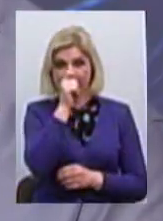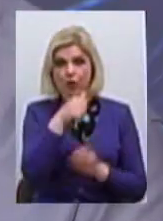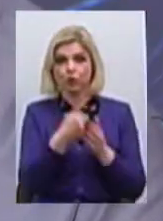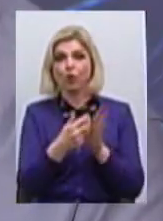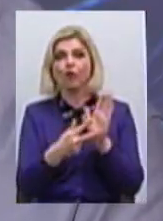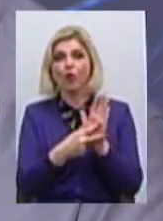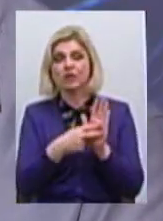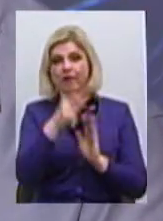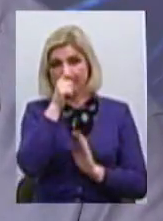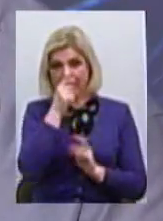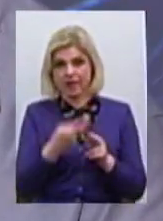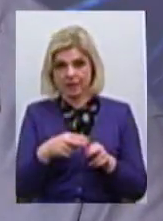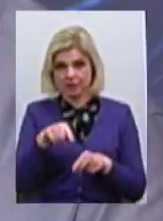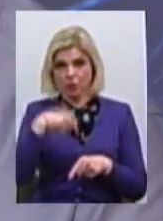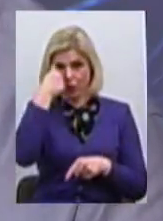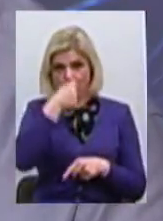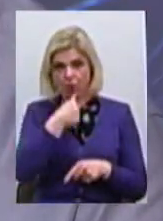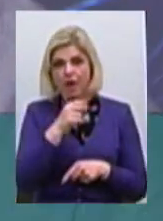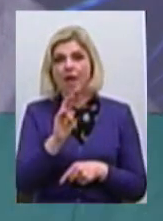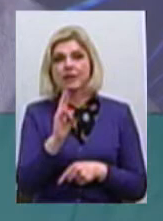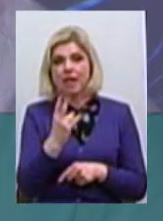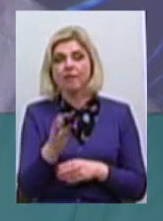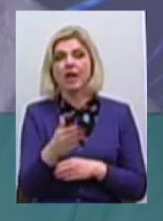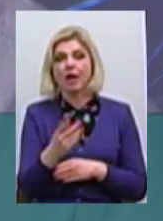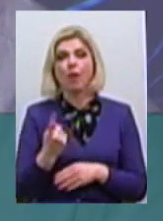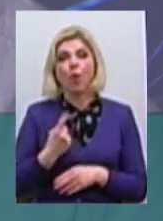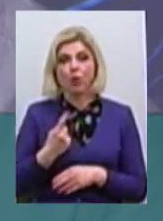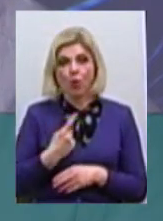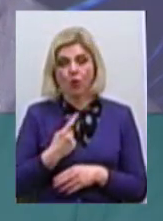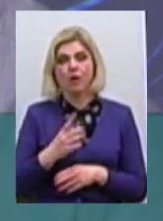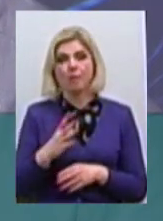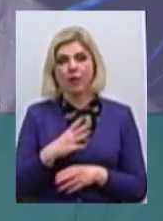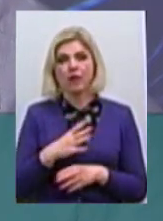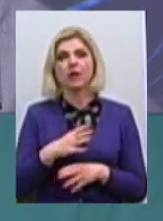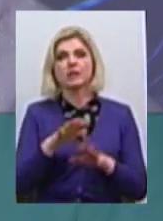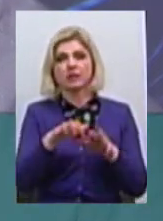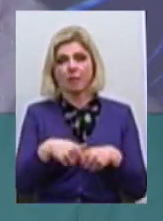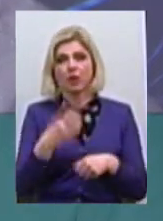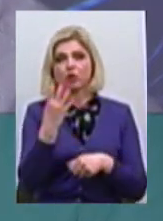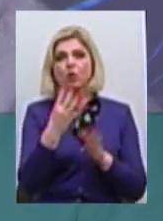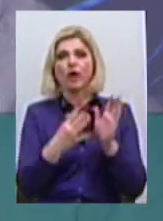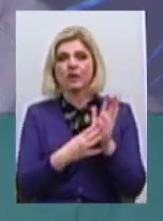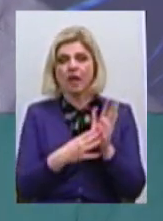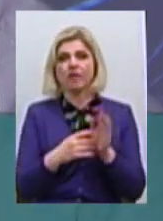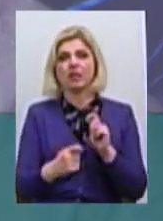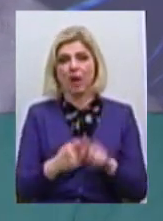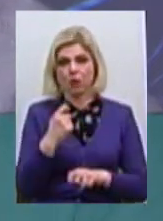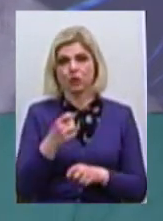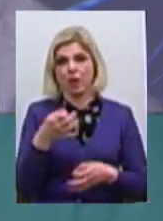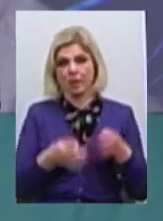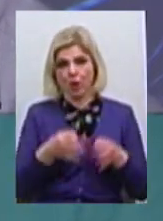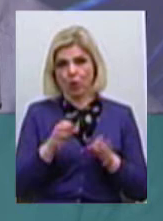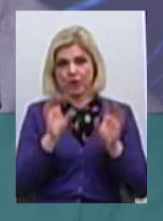8 квітня поточного року, Миколаївським рибоохоронним патрулем було викрито 49 порушень природоохоронного